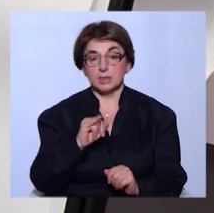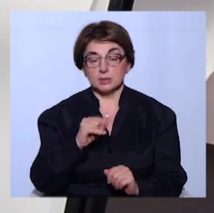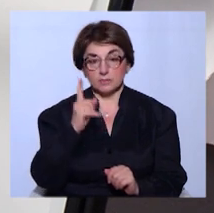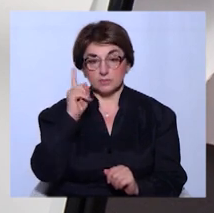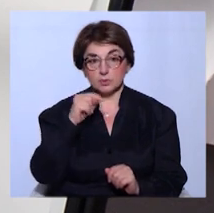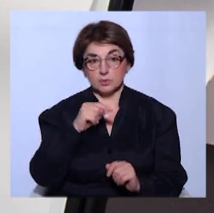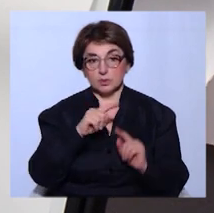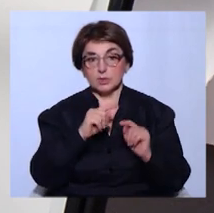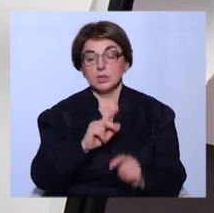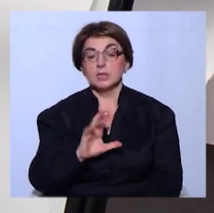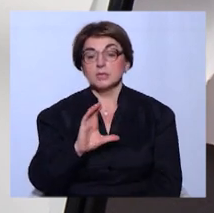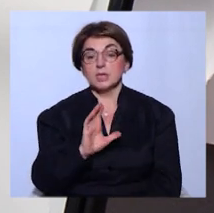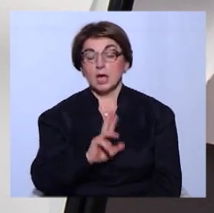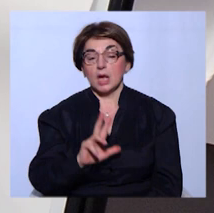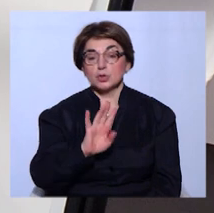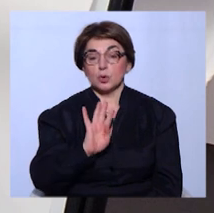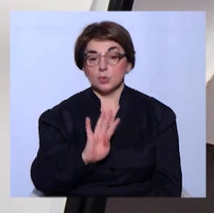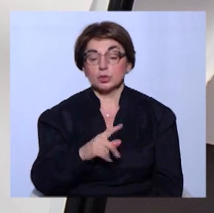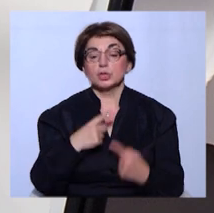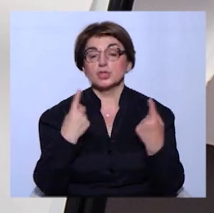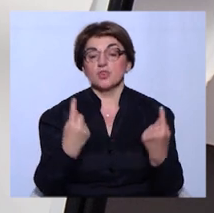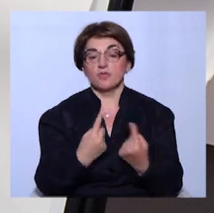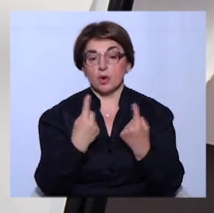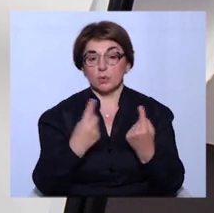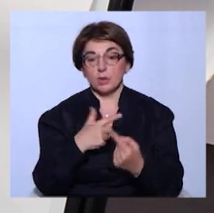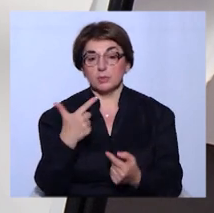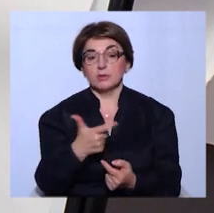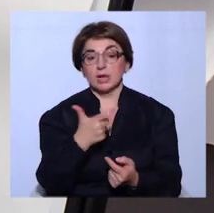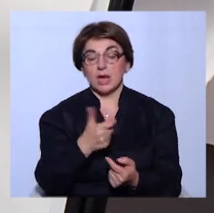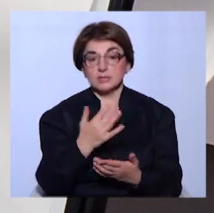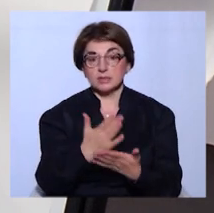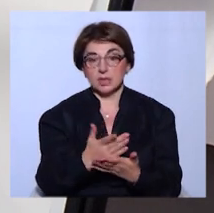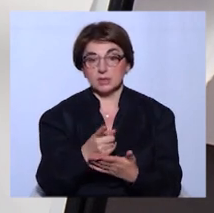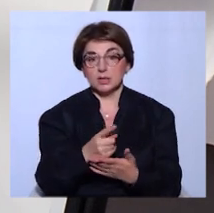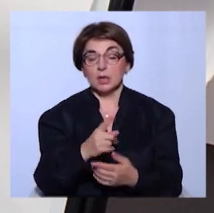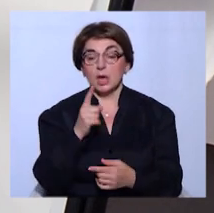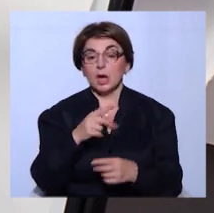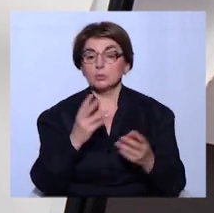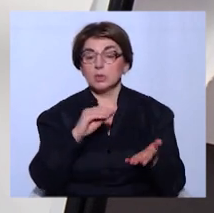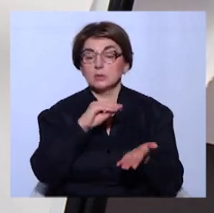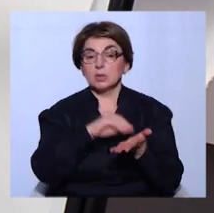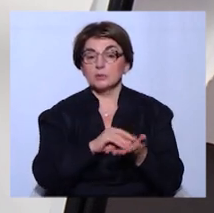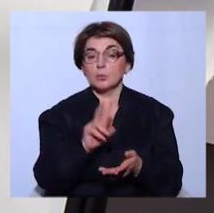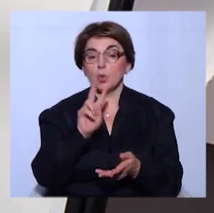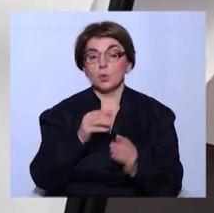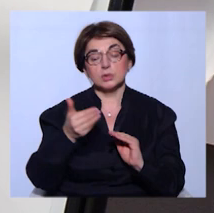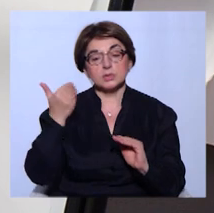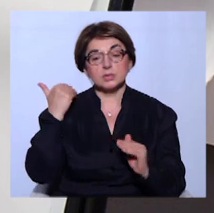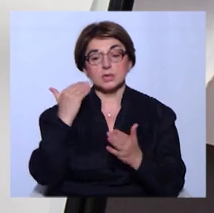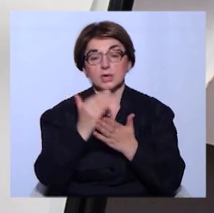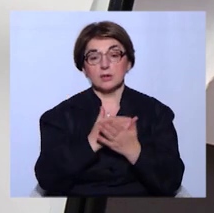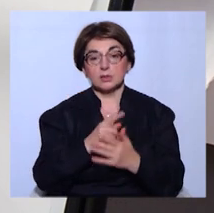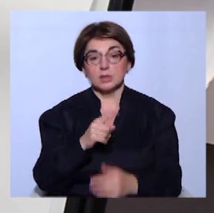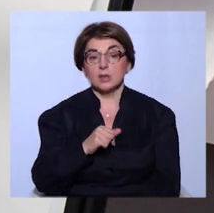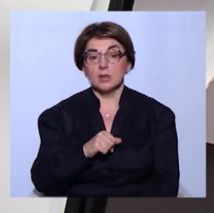CH4, შეგახსენებთ, ბუნებრივი აირია და აქ გამომადგება ორი ფორმულის კომბინირება, როგორც წინა გაკვეთილზე გავიარეთ. ესე